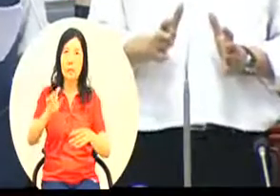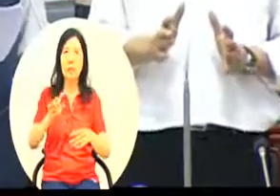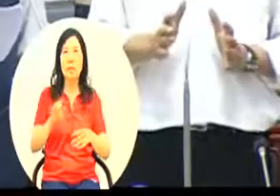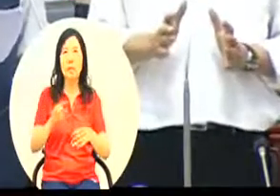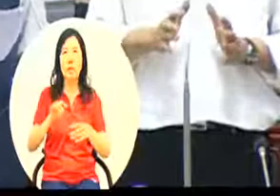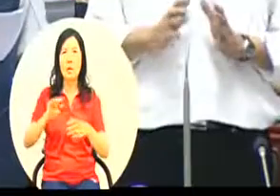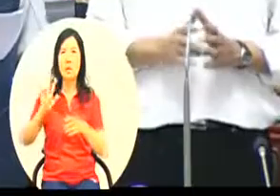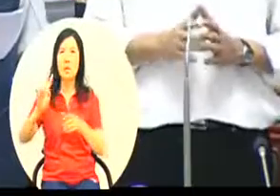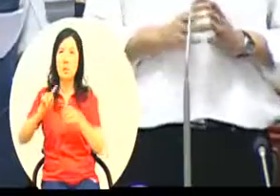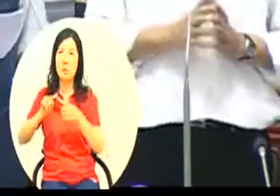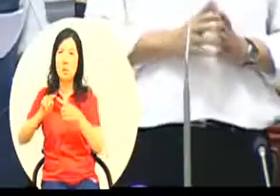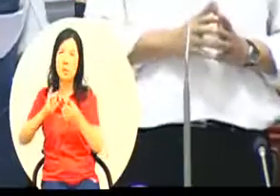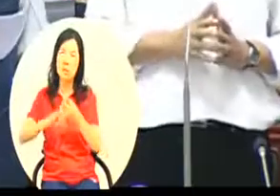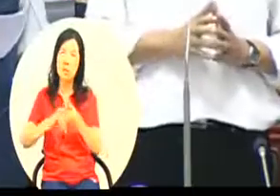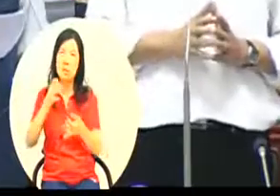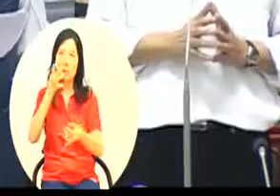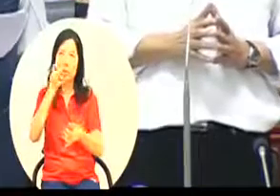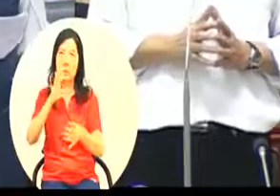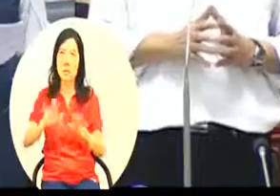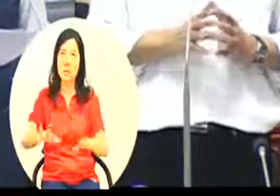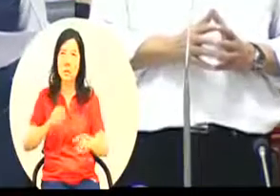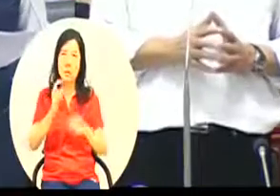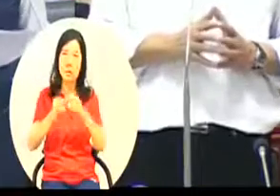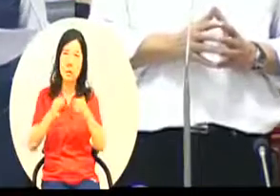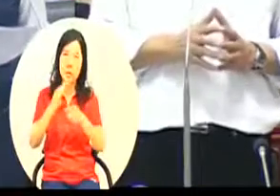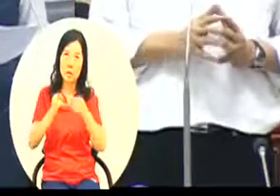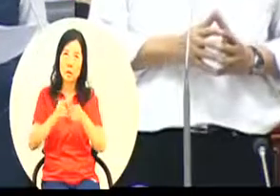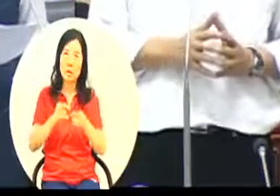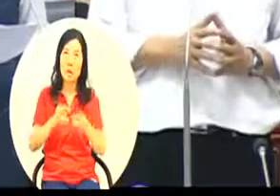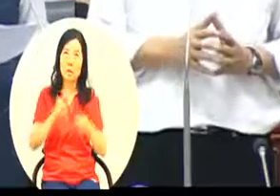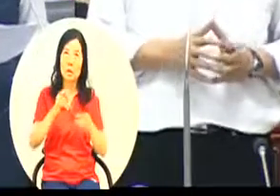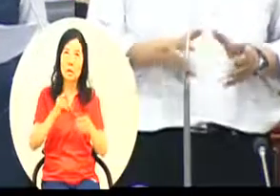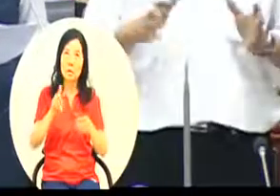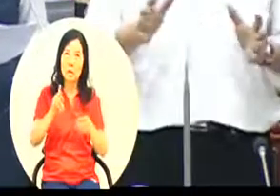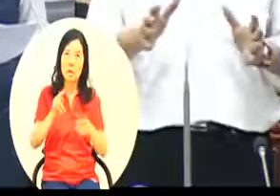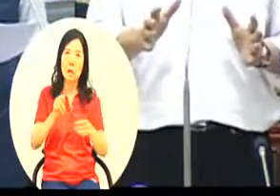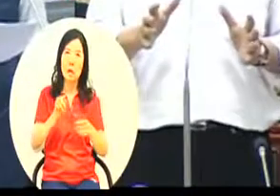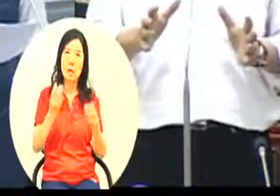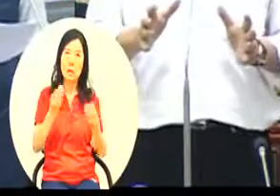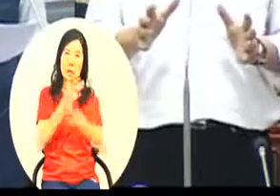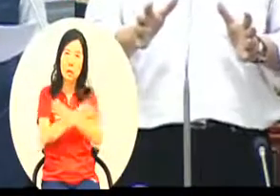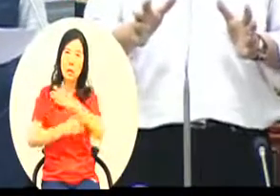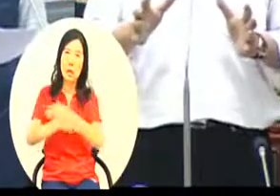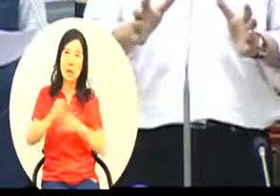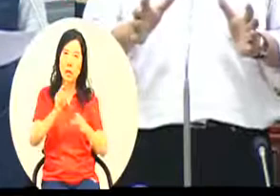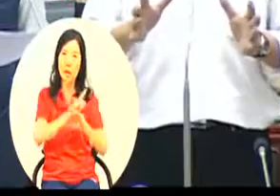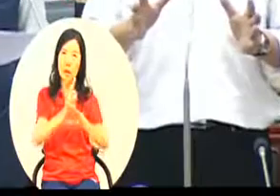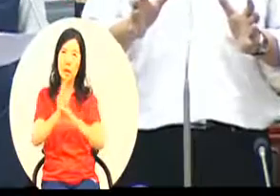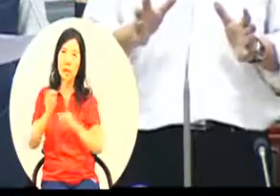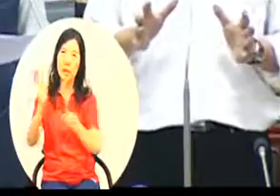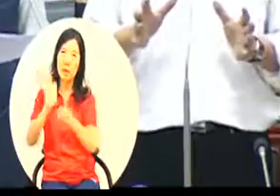订不到。那订不到，最近这几年我们希望说透过无障碍计程车来补足这一个